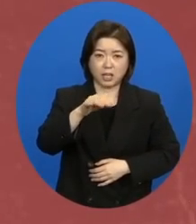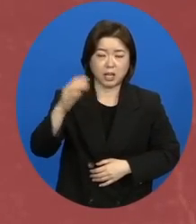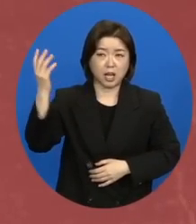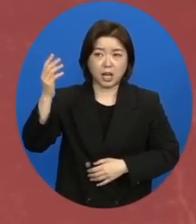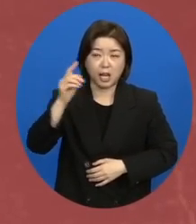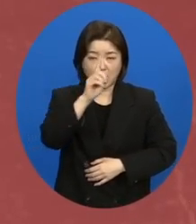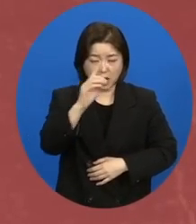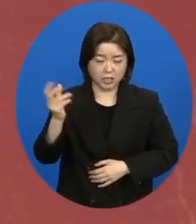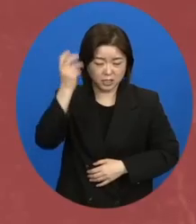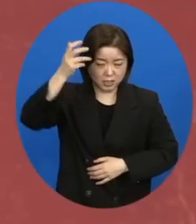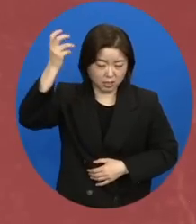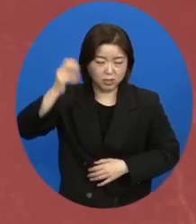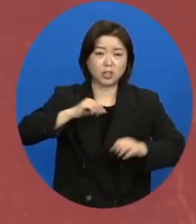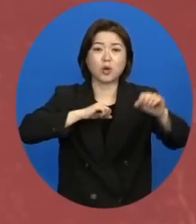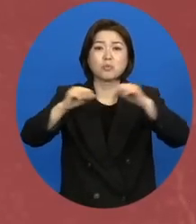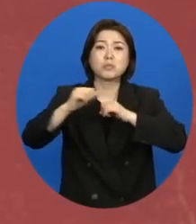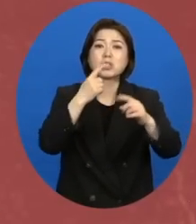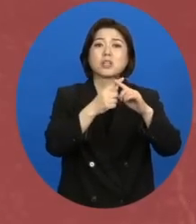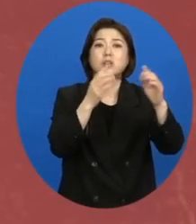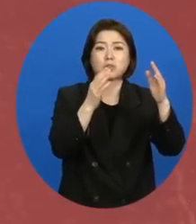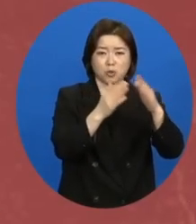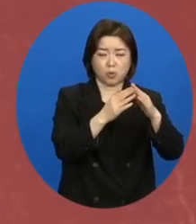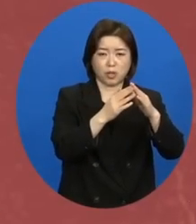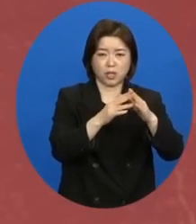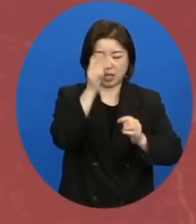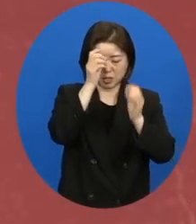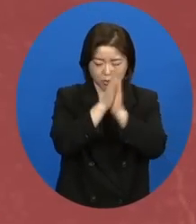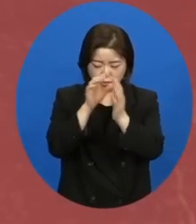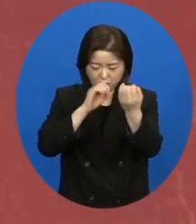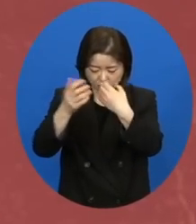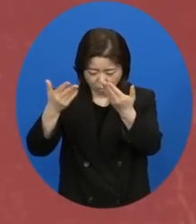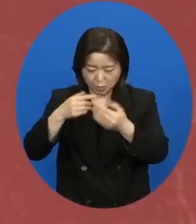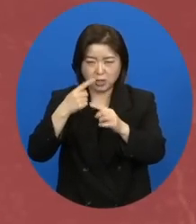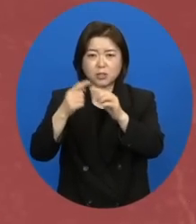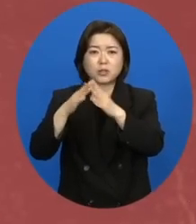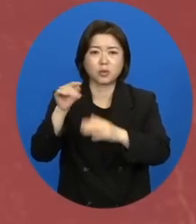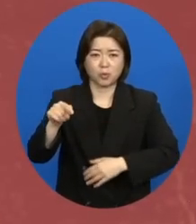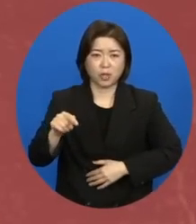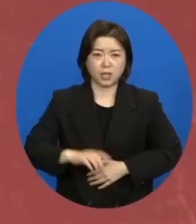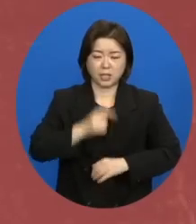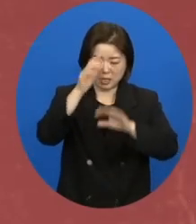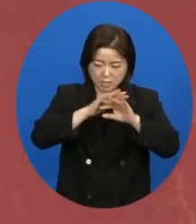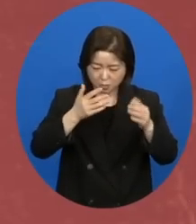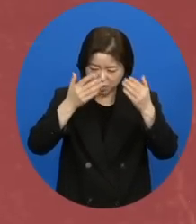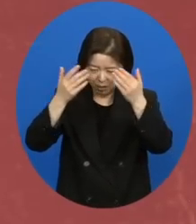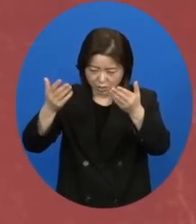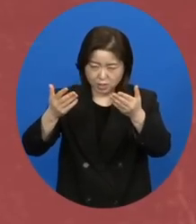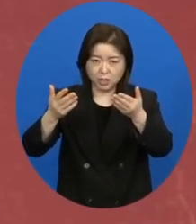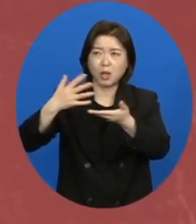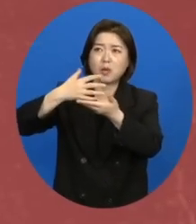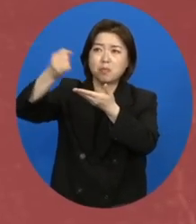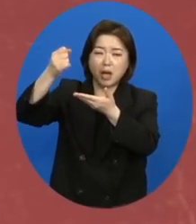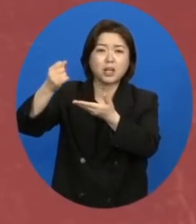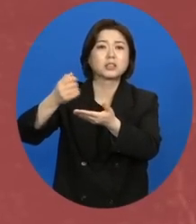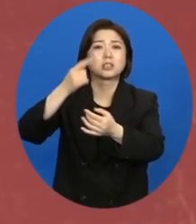한 성령이니까 기도가 응답받는 교회. 예배를 드리는 게 아니라 받아들이는